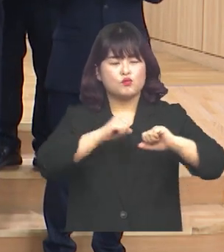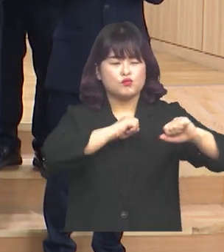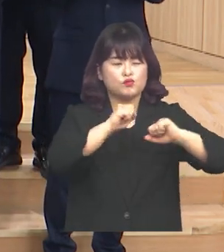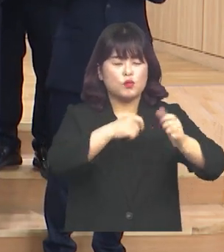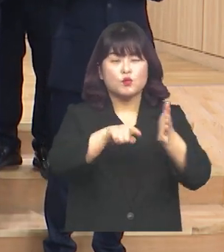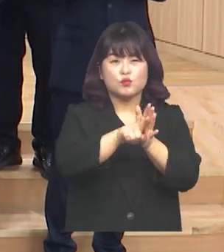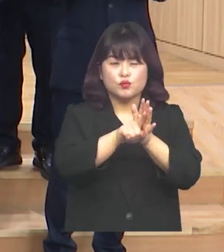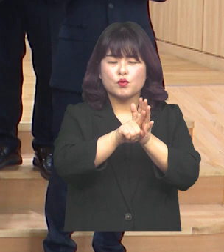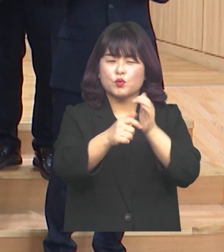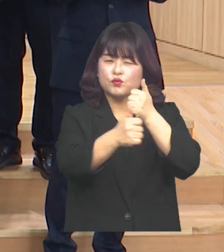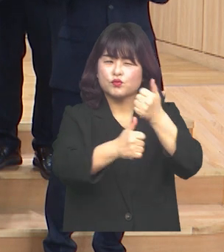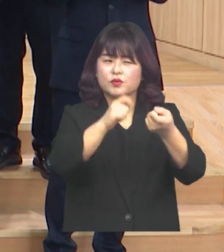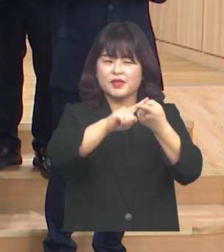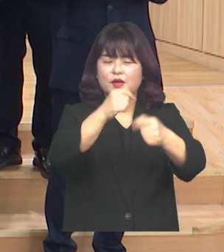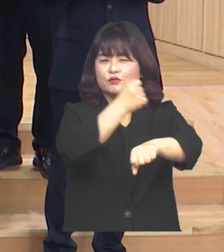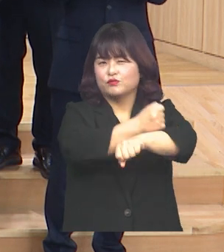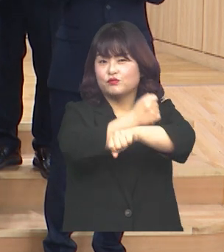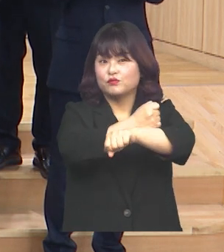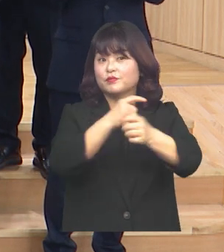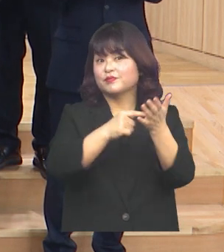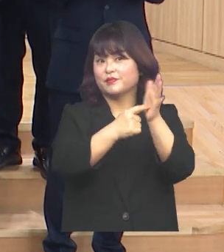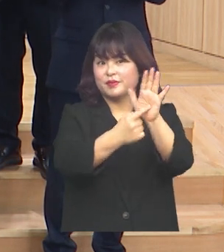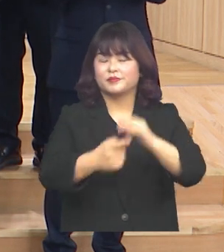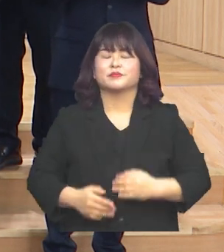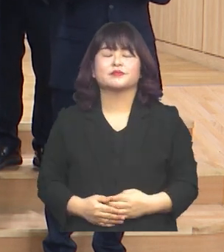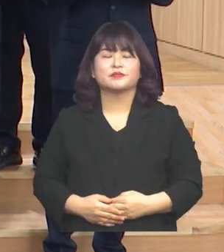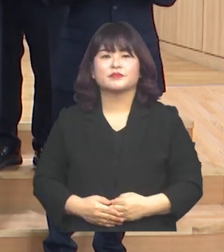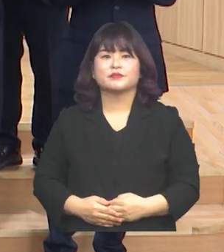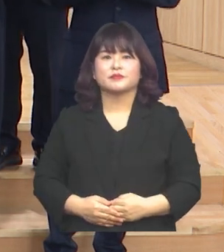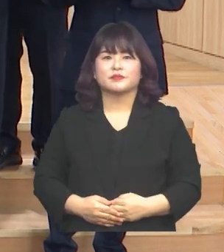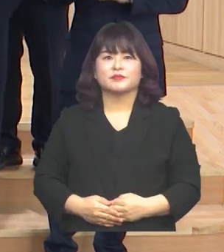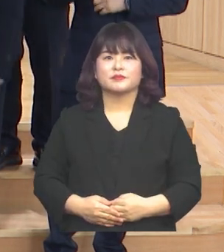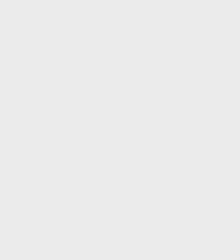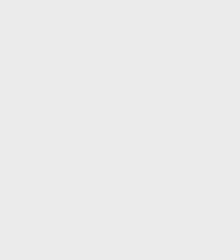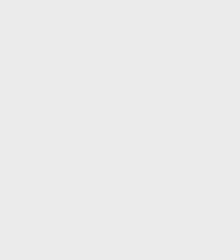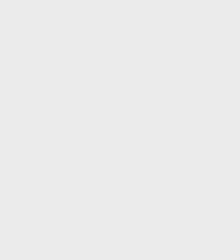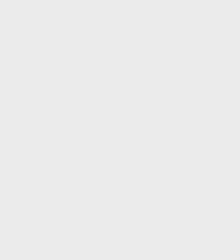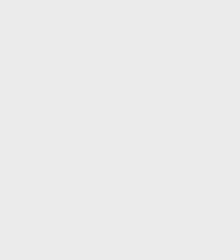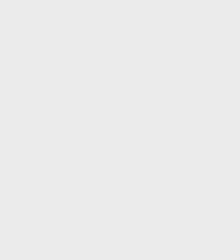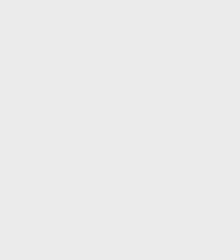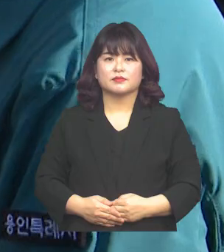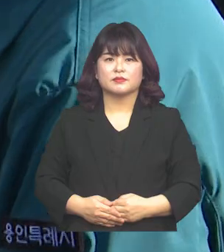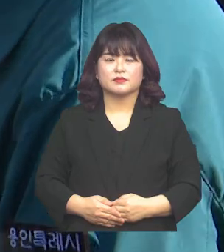민관협치 활성화를 위한 위원들의 노고에 감사의 뜻을 표했습니다.